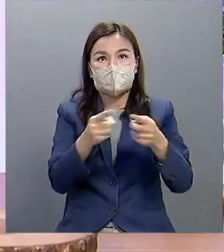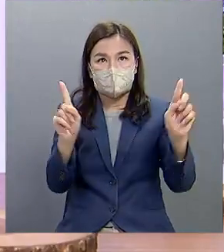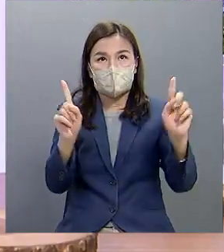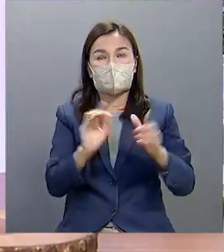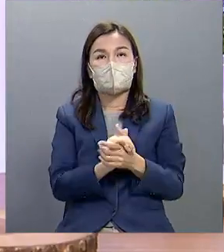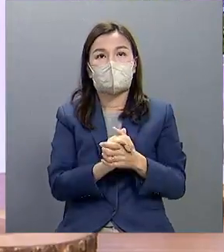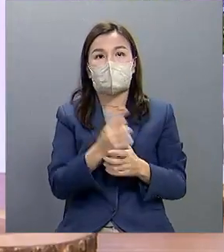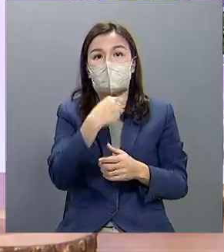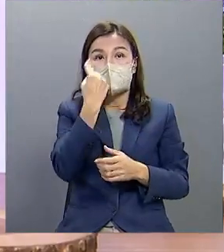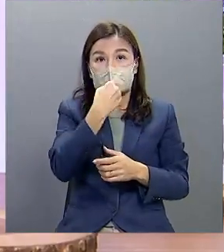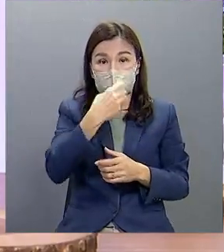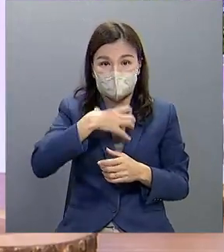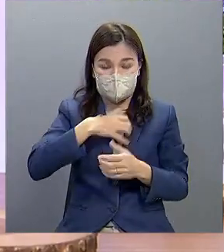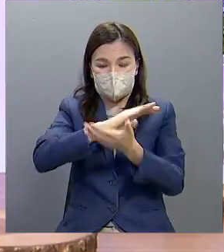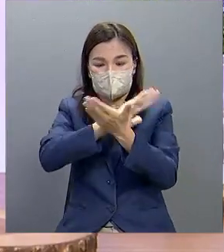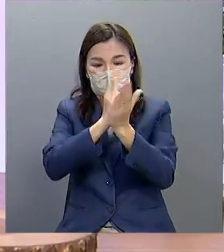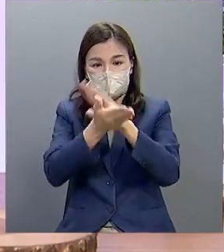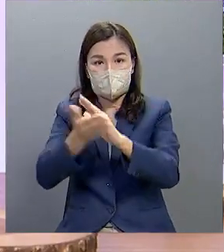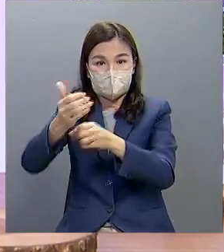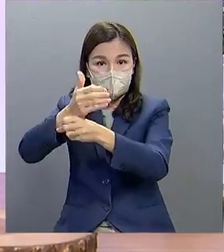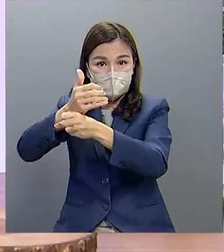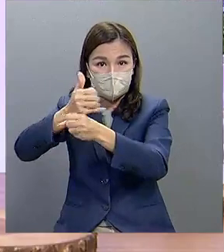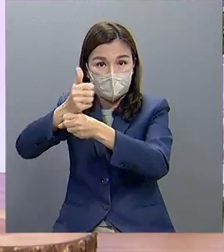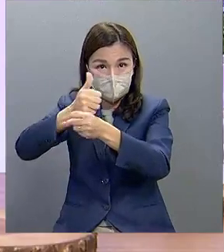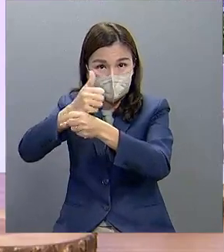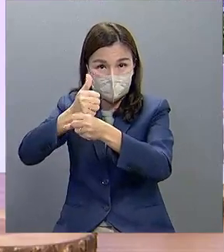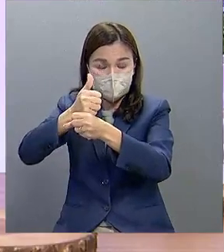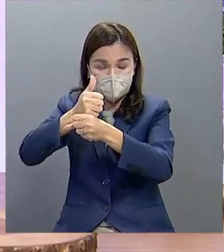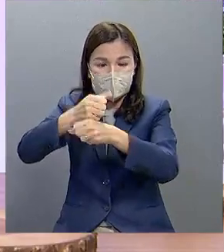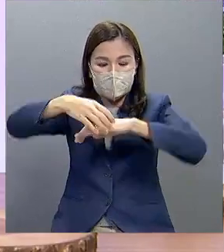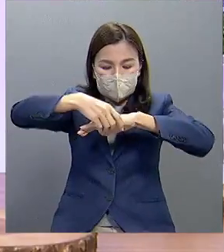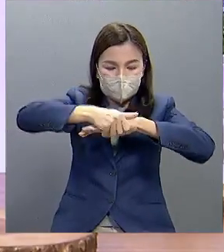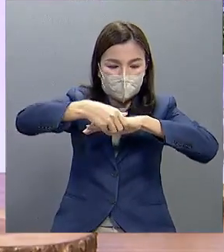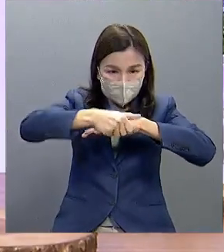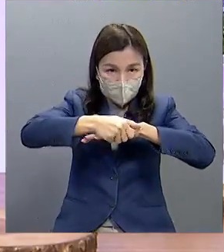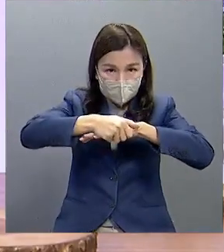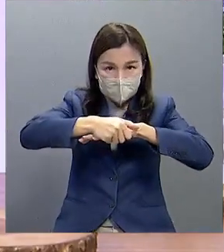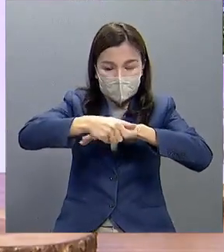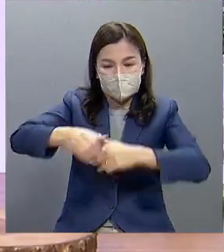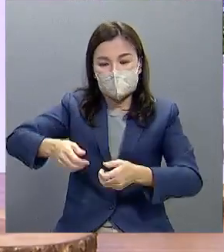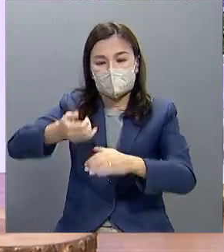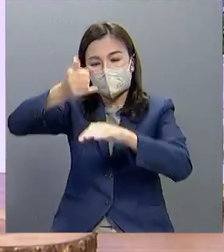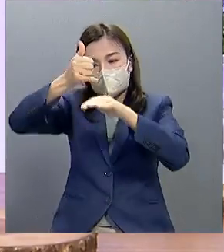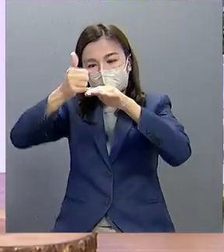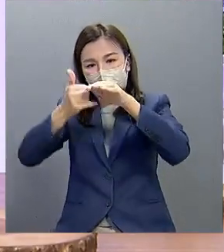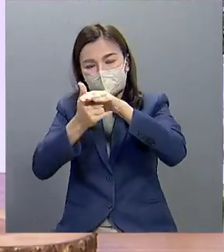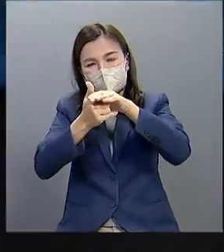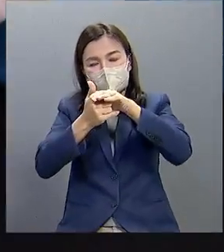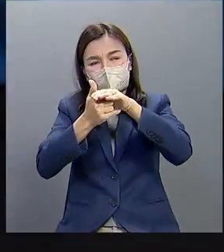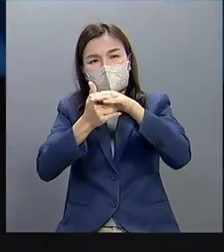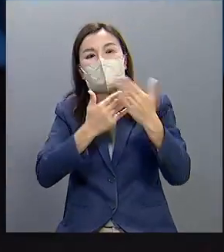ำหรับอาบน้ำด้วยนวดตัวด้วยนะคะตัวนี้นะคะเป็นตัวที่ช่วยในการทำให้เกิดเป็นน้ำนมนะ